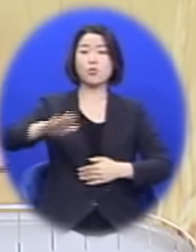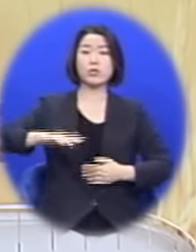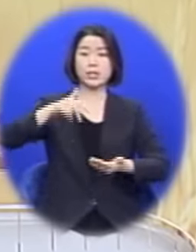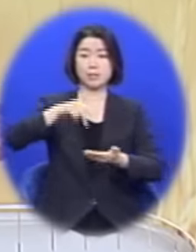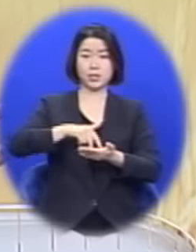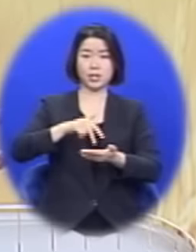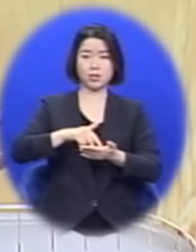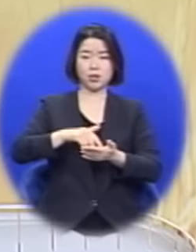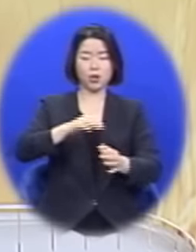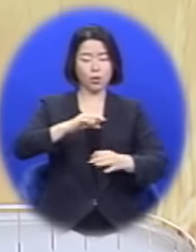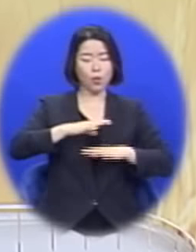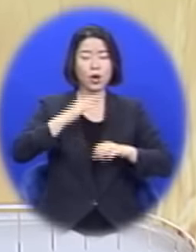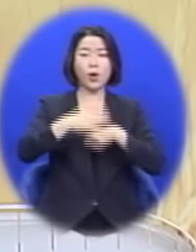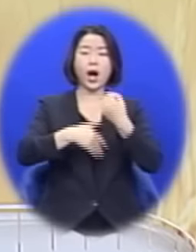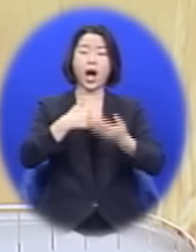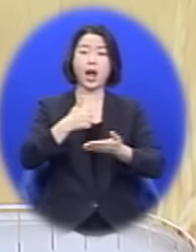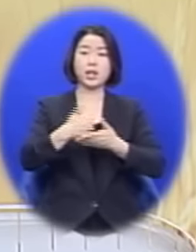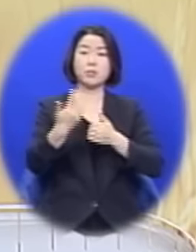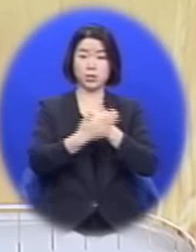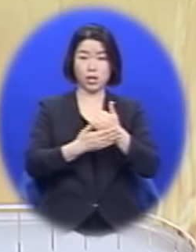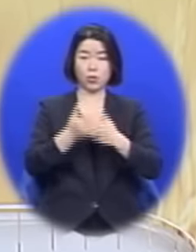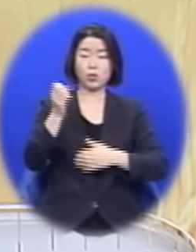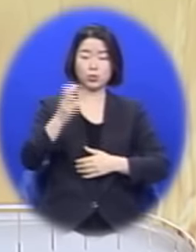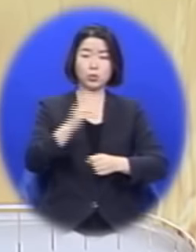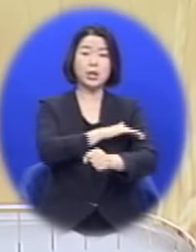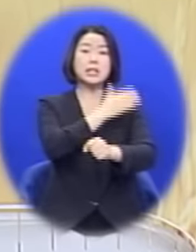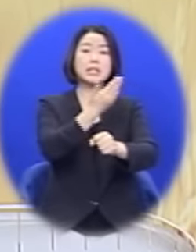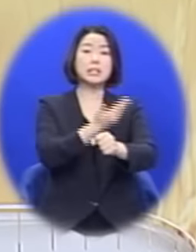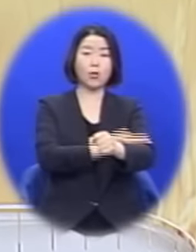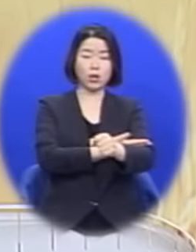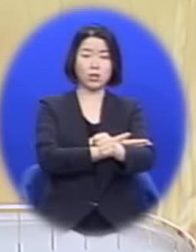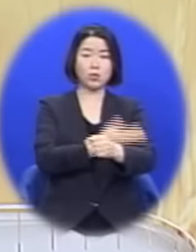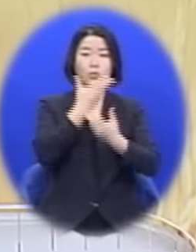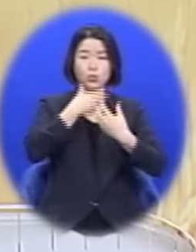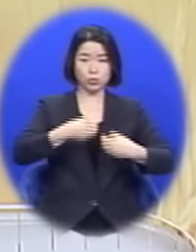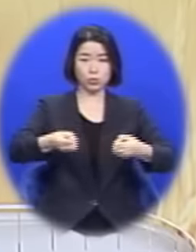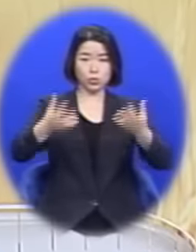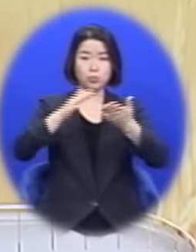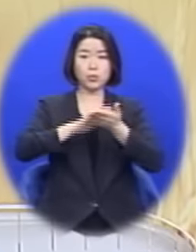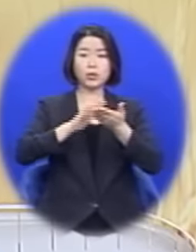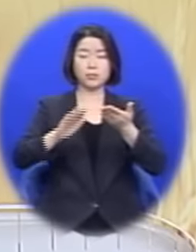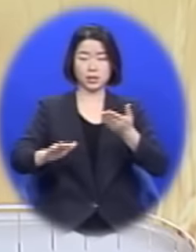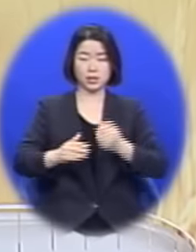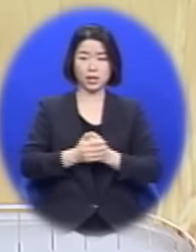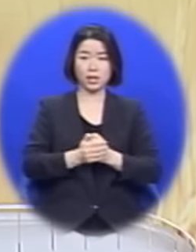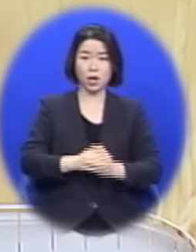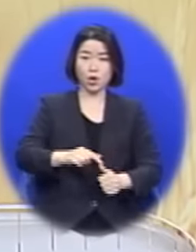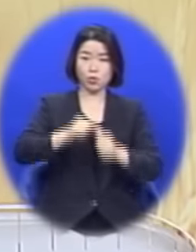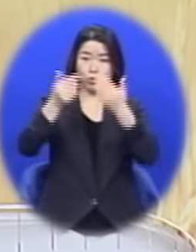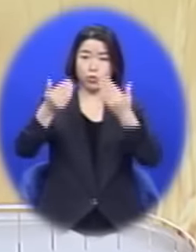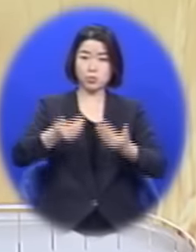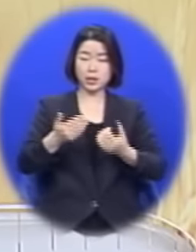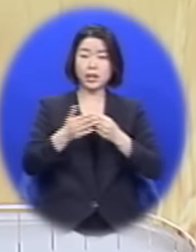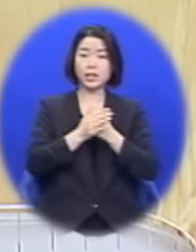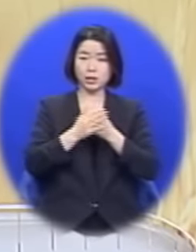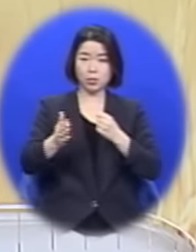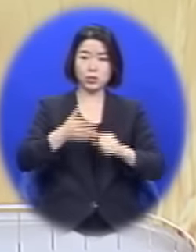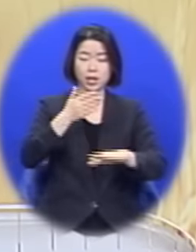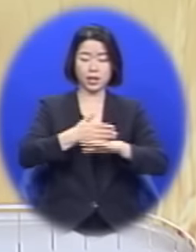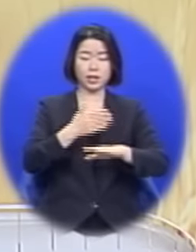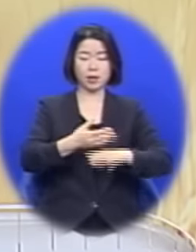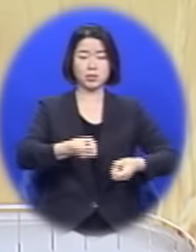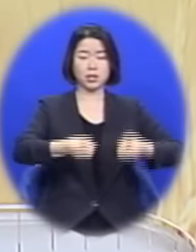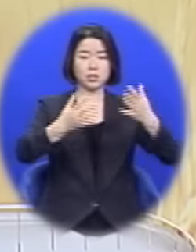하나님의 은혜요, 특권이요, 축복입니다. 구원 받았으니까 하나님이 감사절을 지키게 하시는